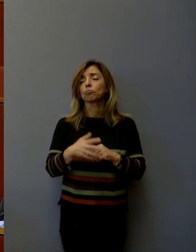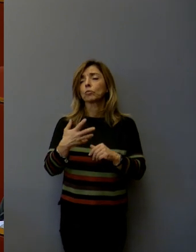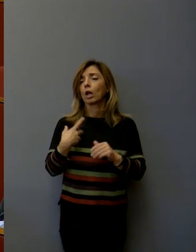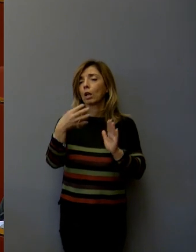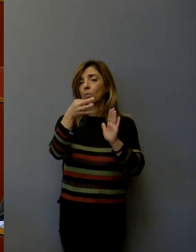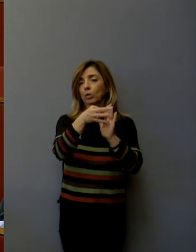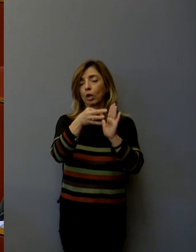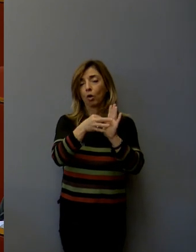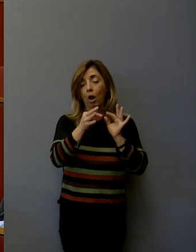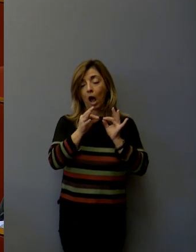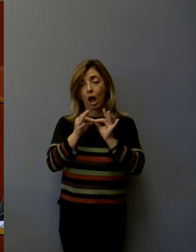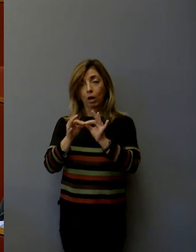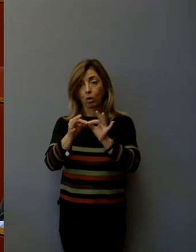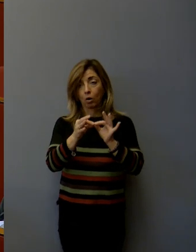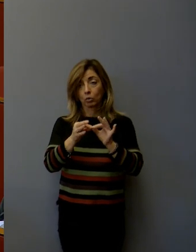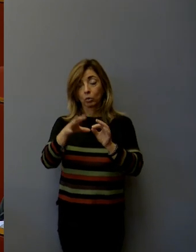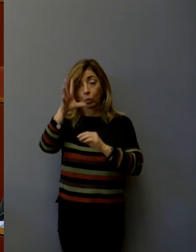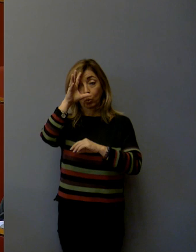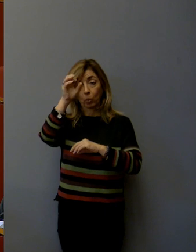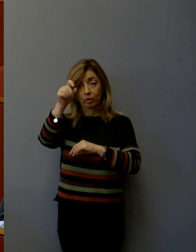con l'università di Genova